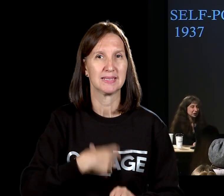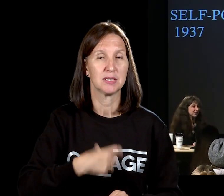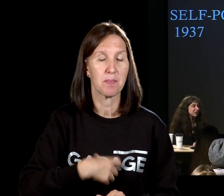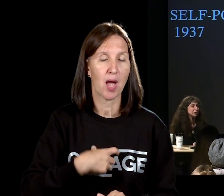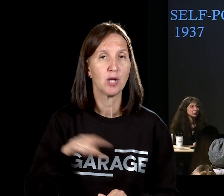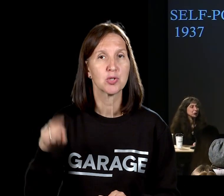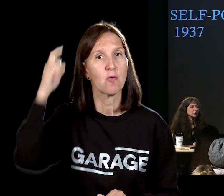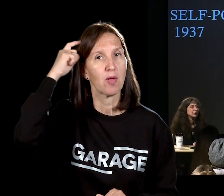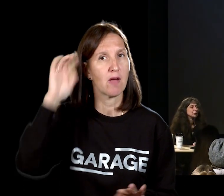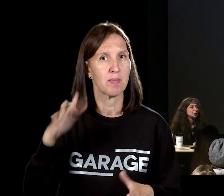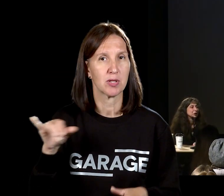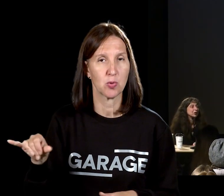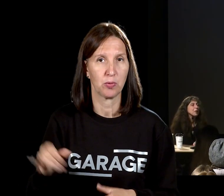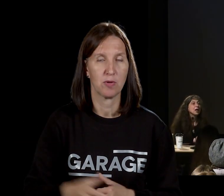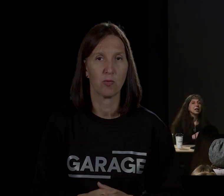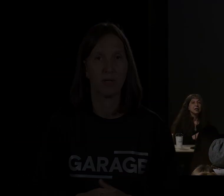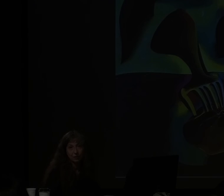у него в голове.